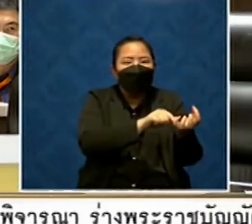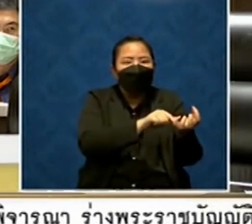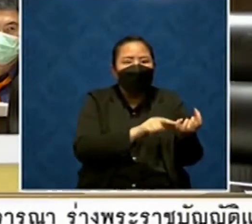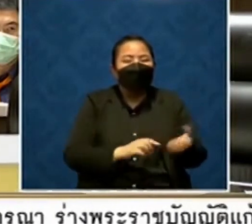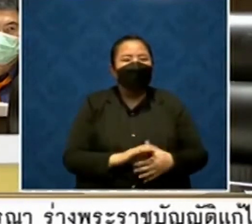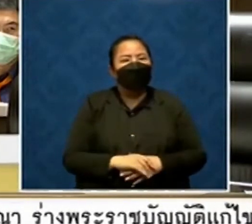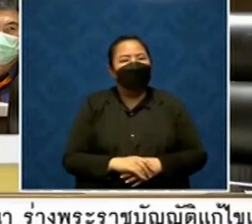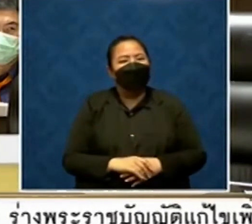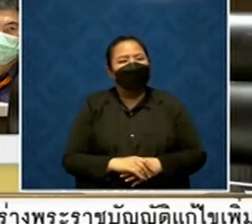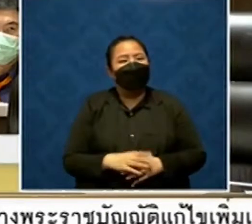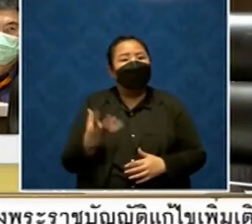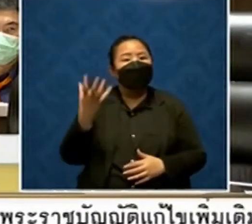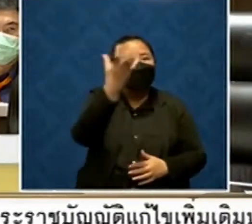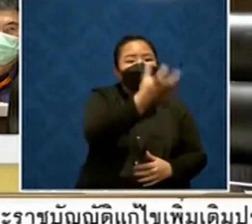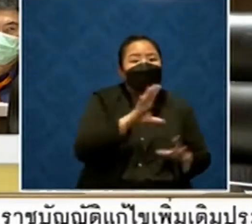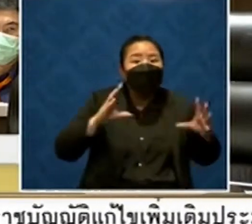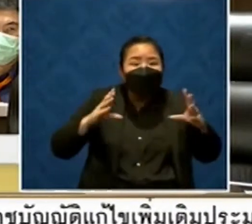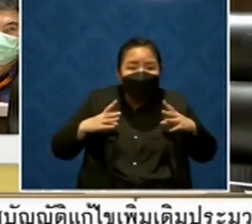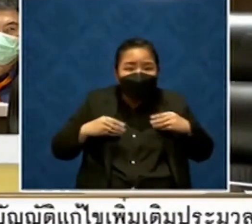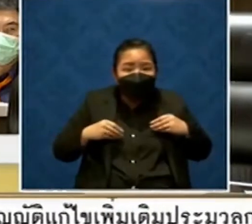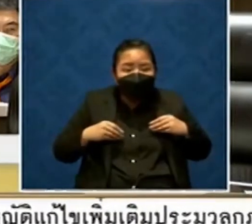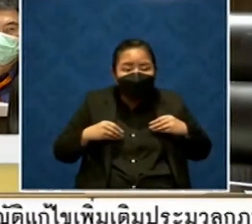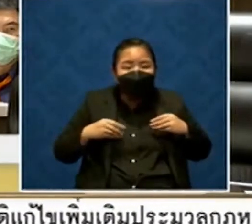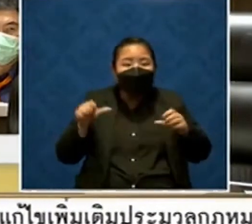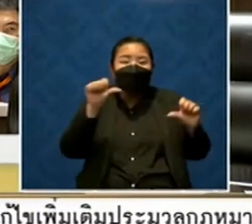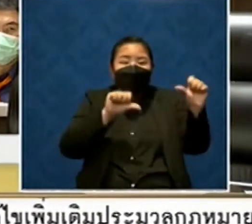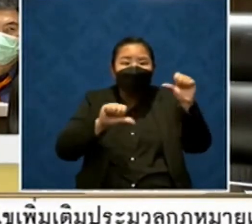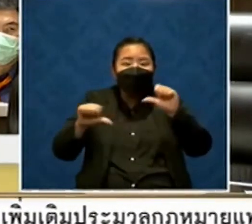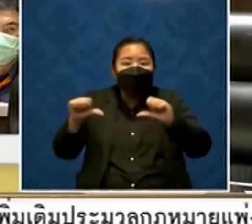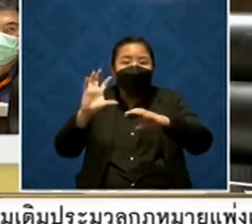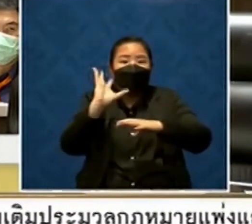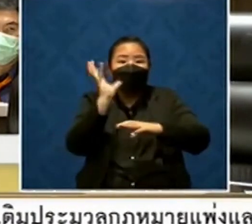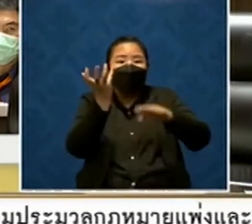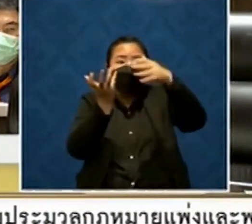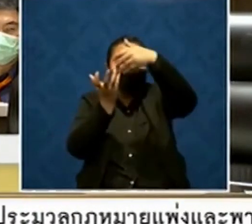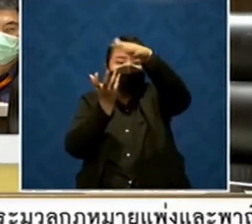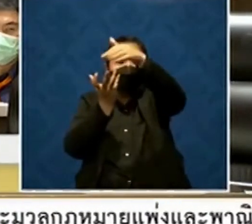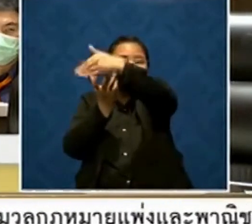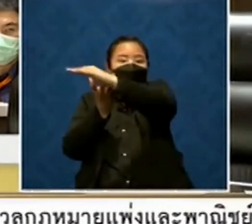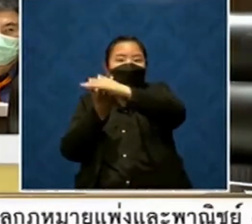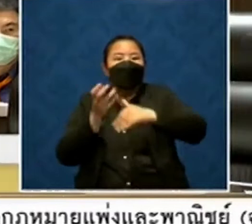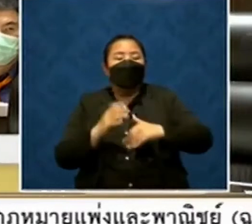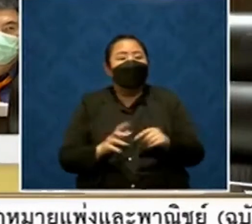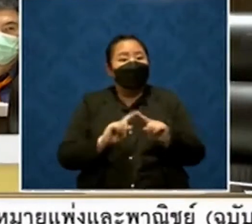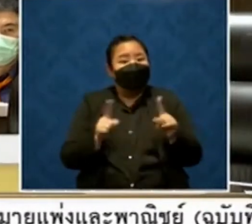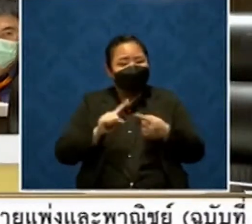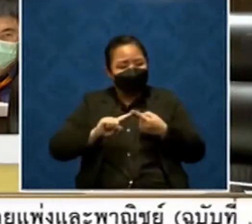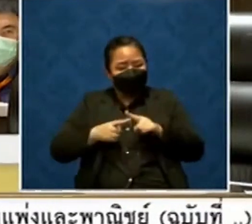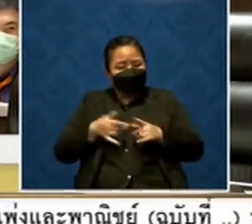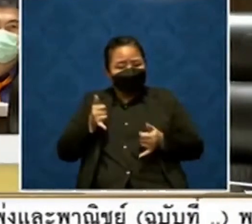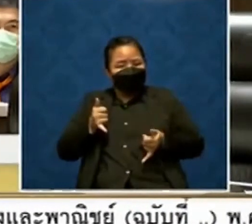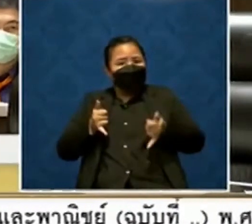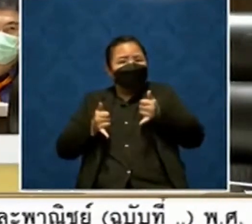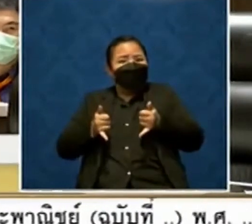ก็สื่อที่เข้ามาครูต้องขออภัยครูหัวยุ่งแล้วก็แต่ว่าวันนั้นเป็นวันที่ครูโซซินซิเลตี้มากคือเป็นวันที่ครูพูดจากใจทั้งหม